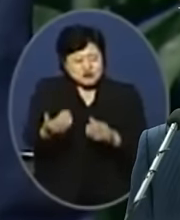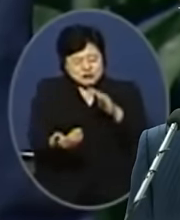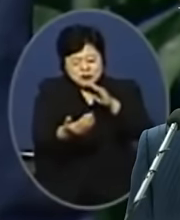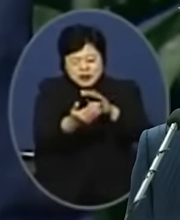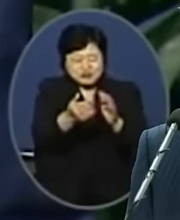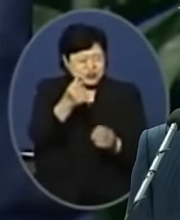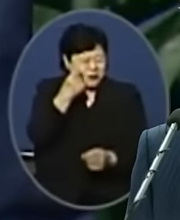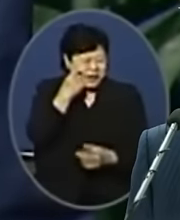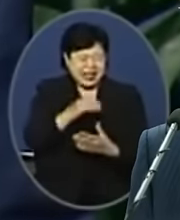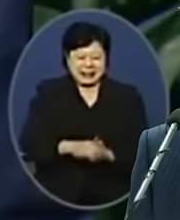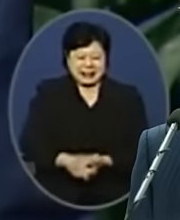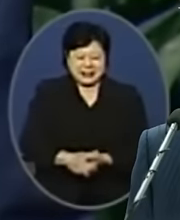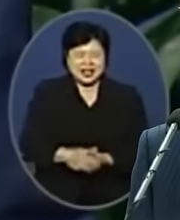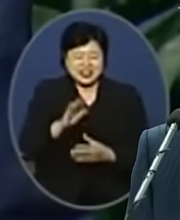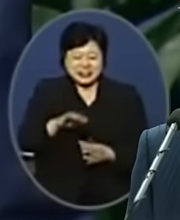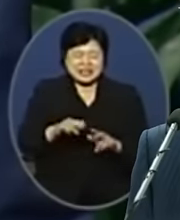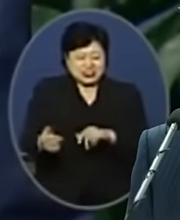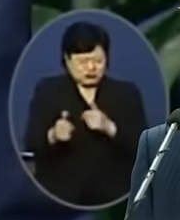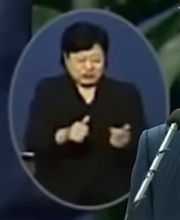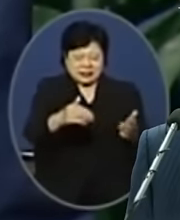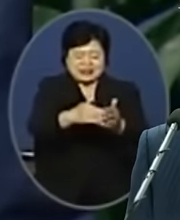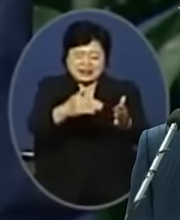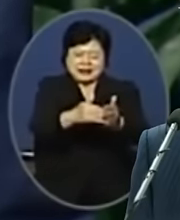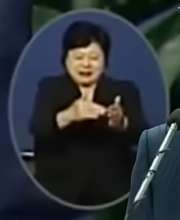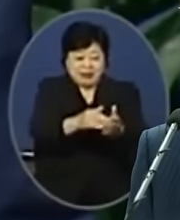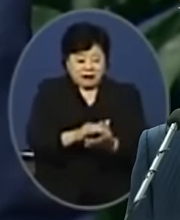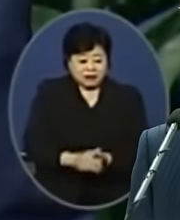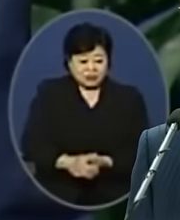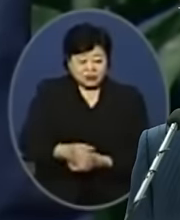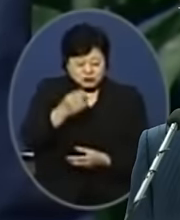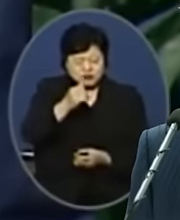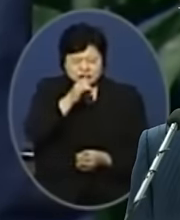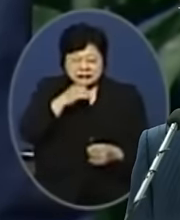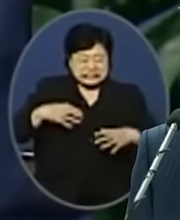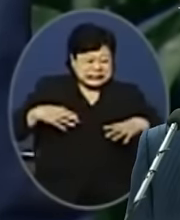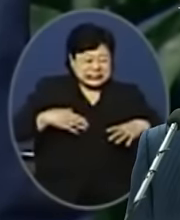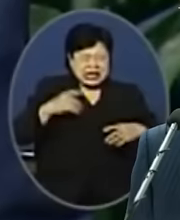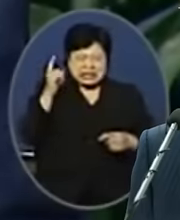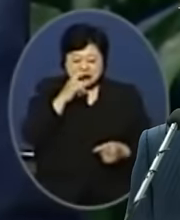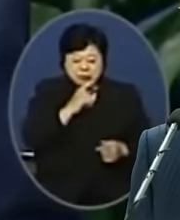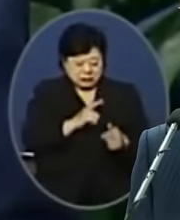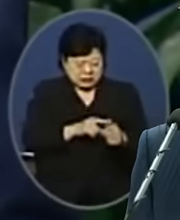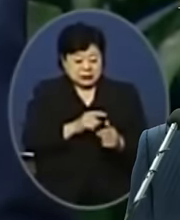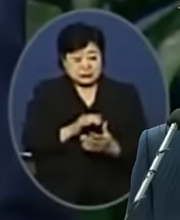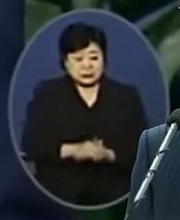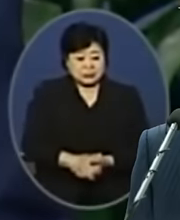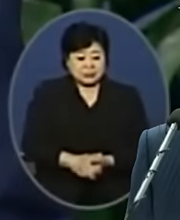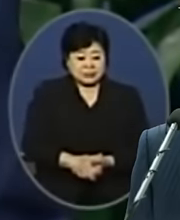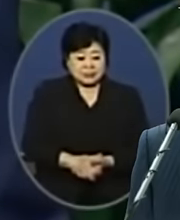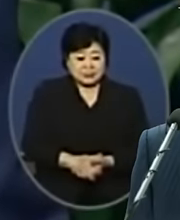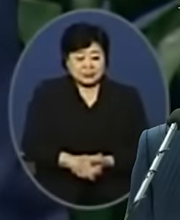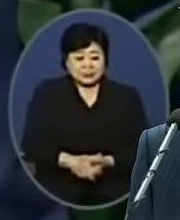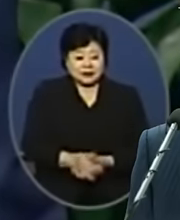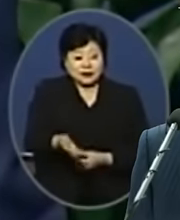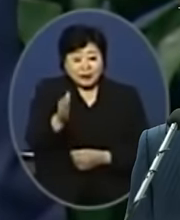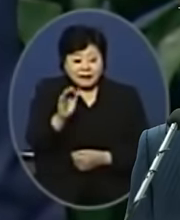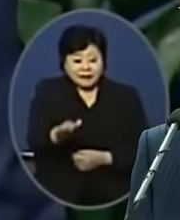우물에서 끄집어내느냐. 이제는 죽었지. 꿈을 꾼다고 자랑할 것은 못 되지 않느냐.